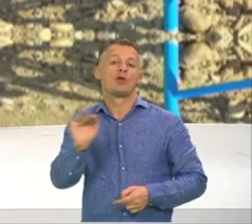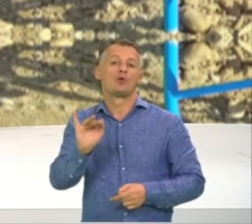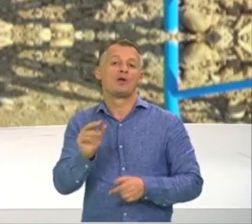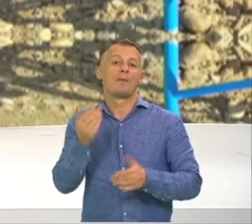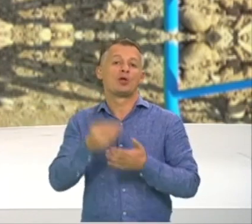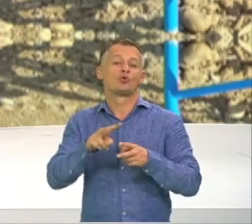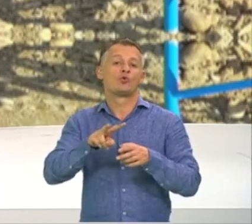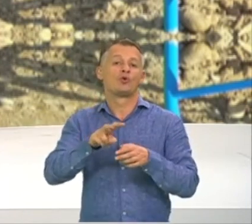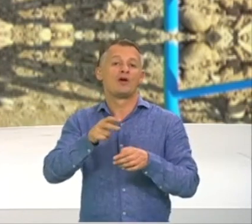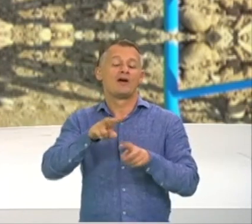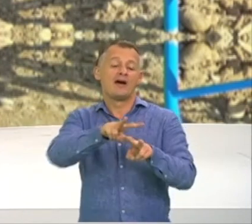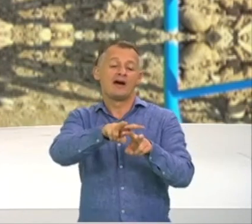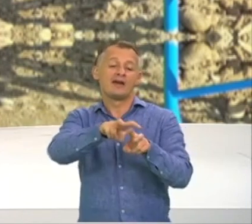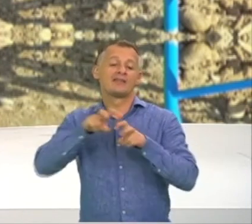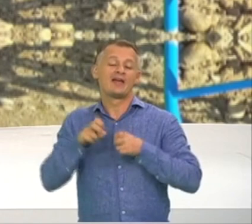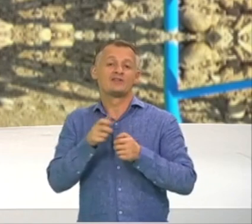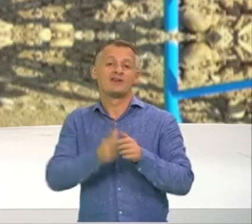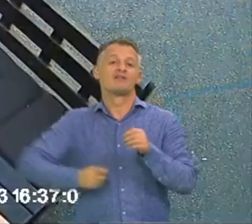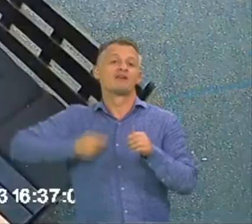cedat însă și vrea să se facă dreptate.